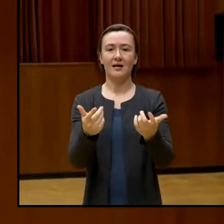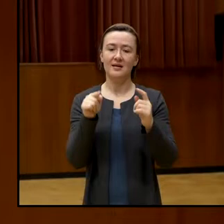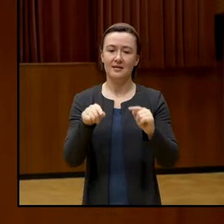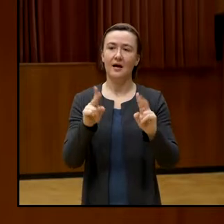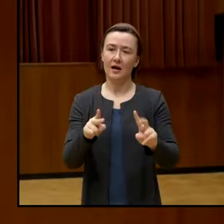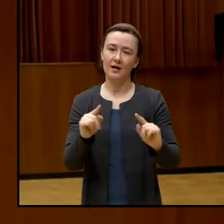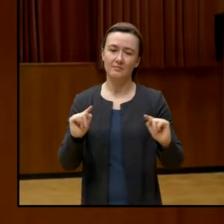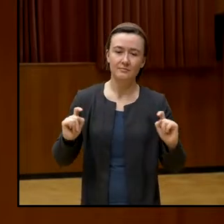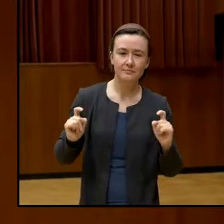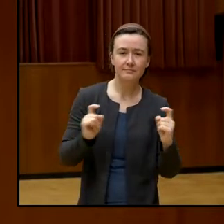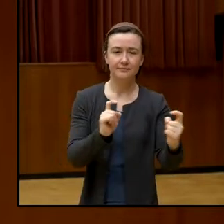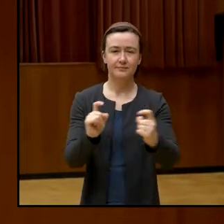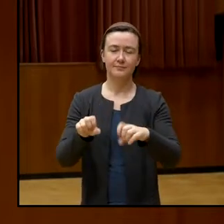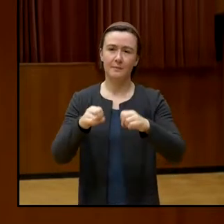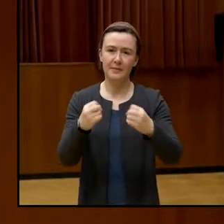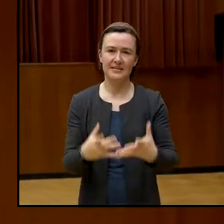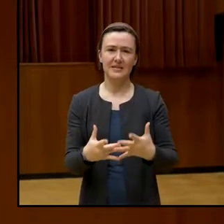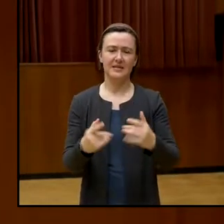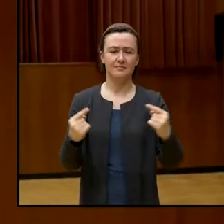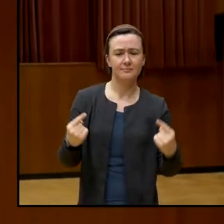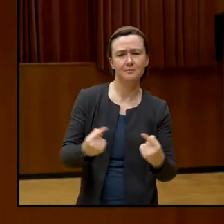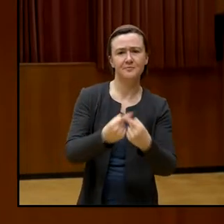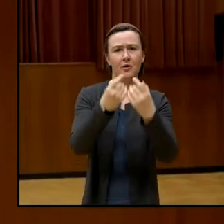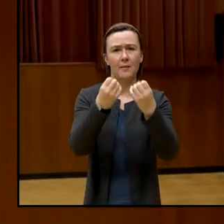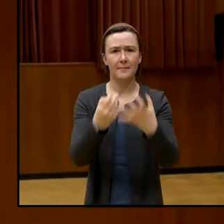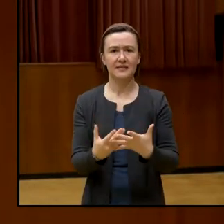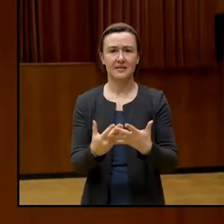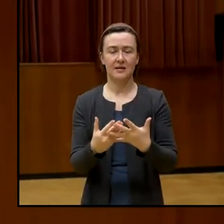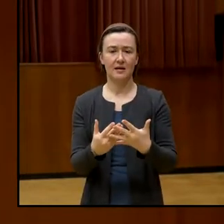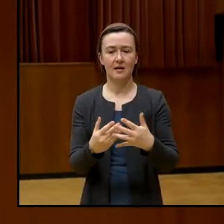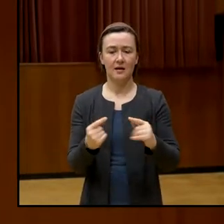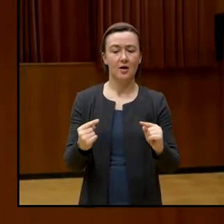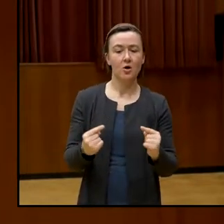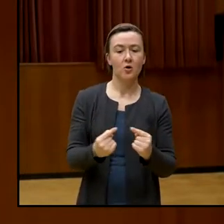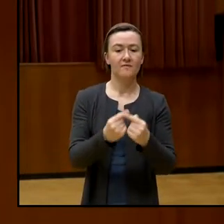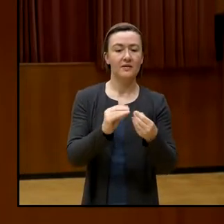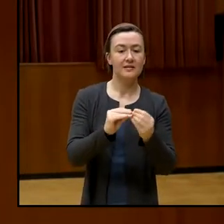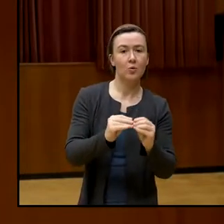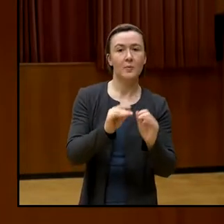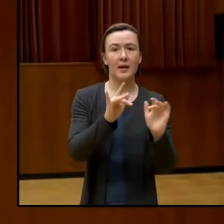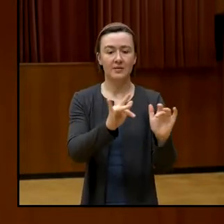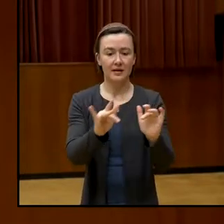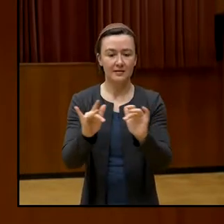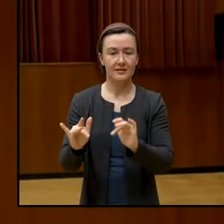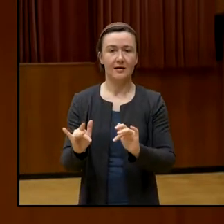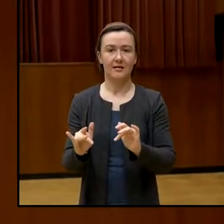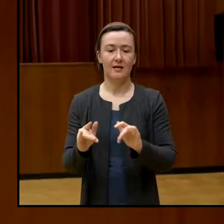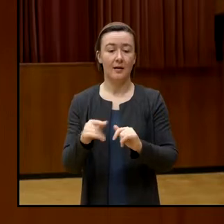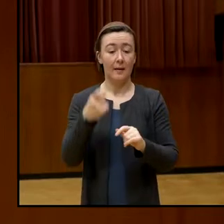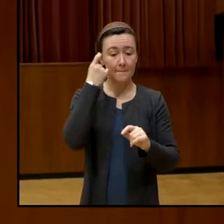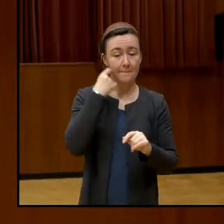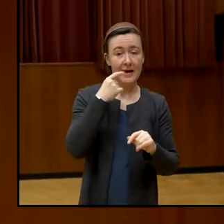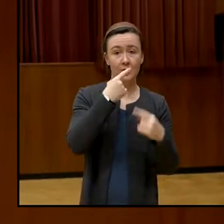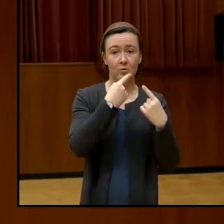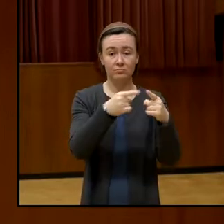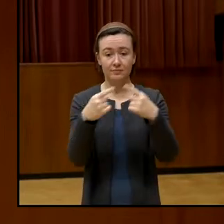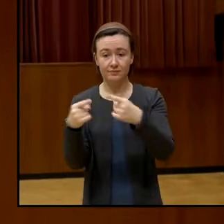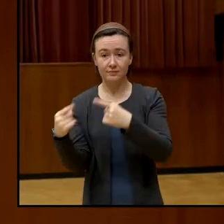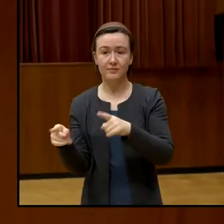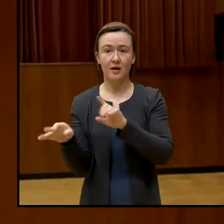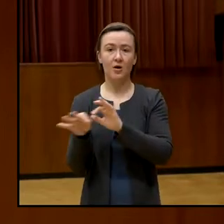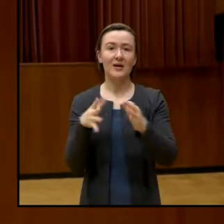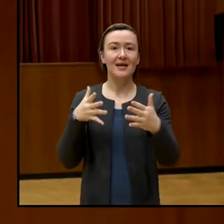vorkommen, in denen Konfliktfelder auftauchen, in denen unterschiedliche Meinungen und auch unterschiedliche